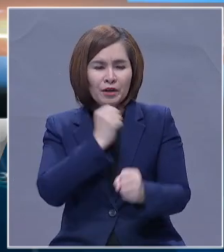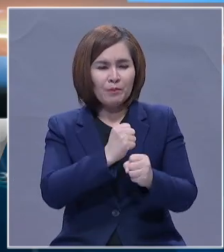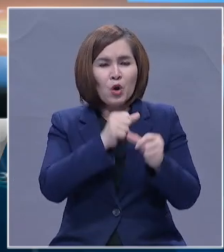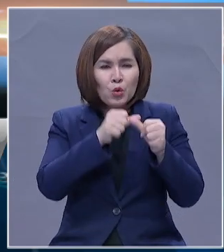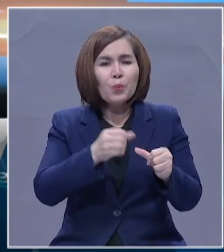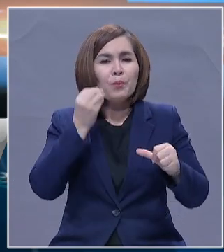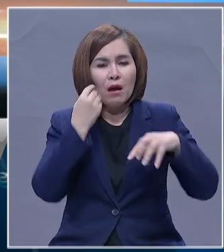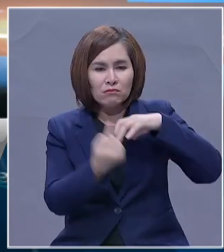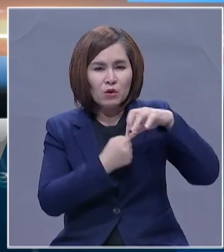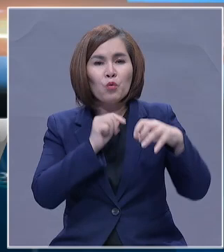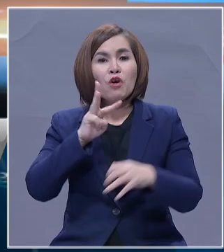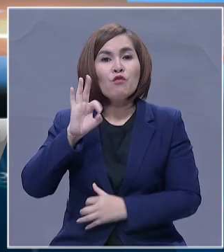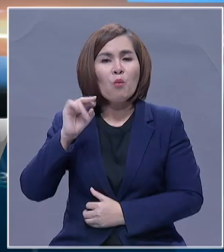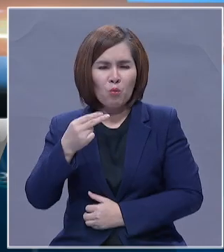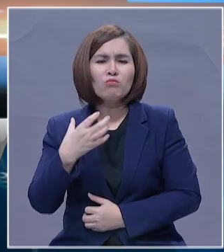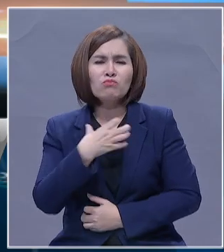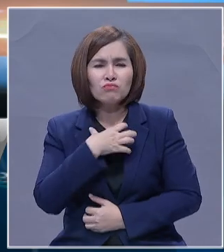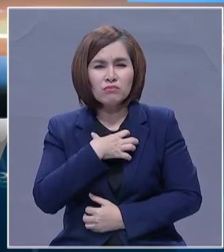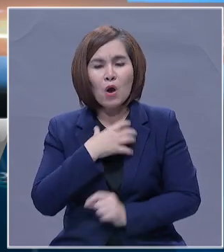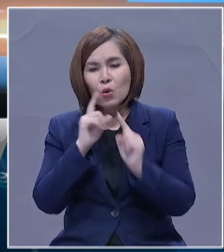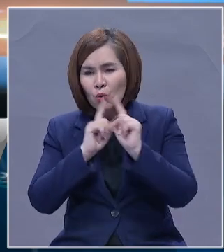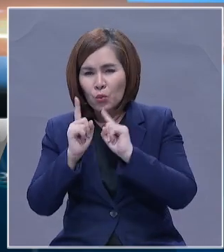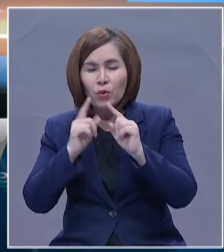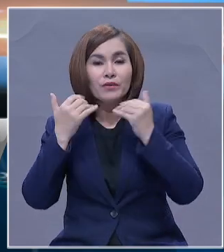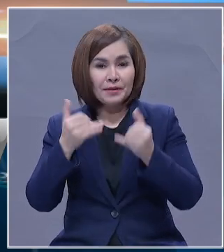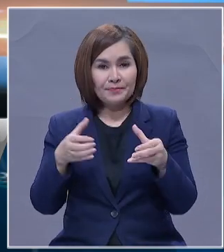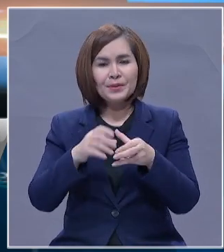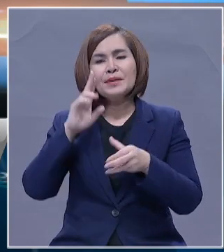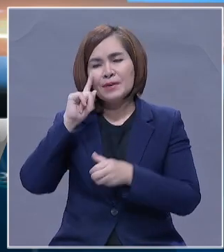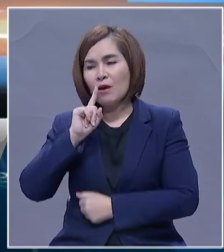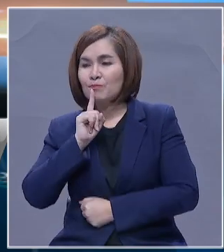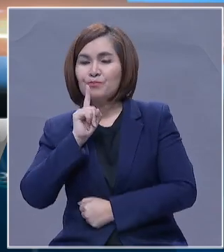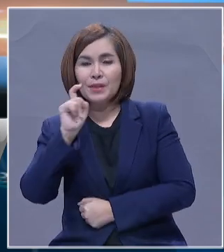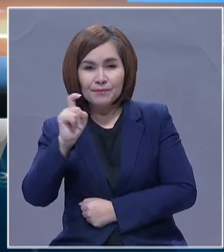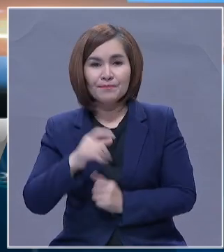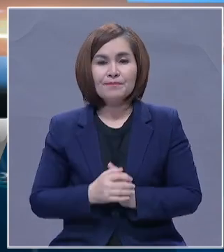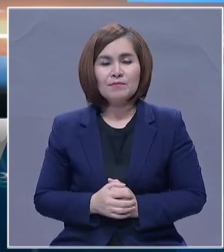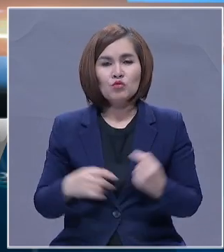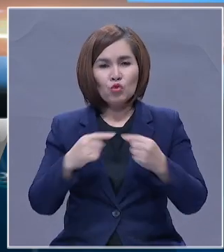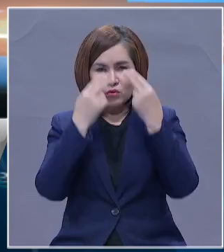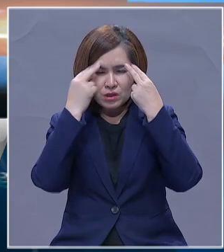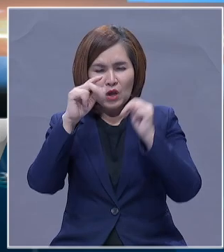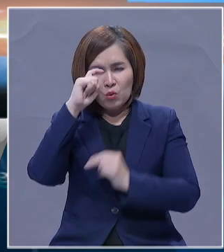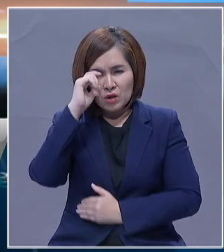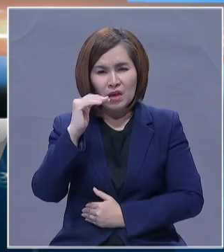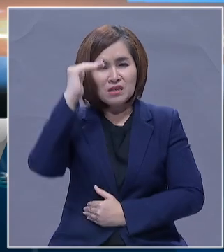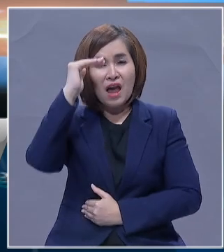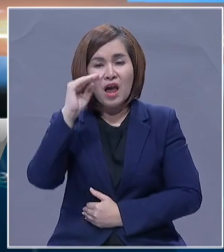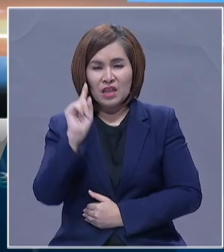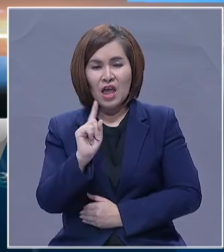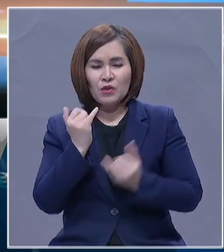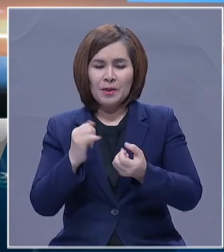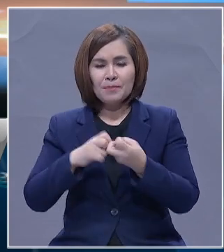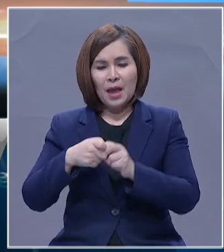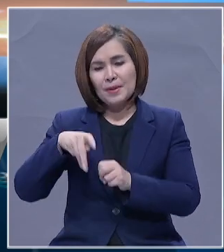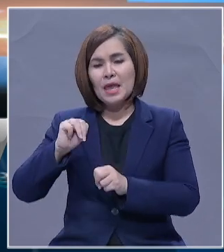พูดคุยนะคะบอกว่าจะขอwork from homeได้มั้ยแต่ล่าสุดเนี่ยผู้ซืข่าวของเราก็สอบถามไปทางท่านนายกเศรษฐาบอกว่าตอนนี้ในกรุงเทพฯมันเบาบาง